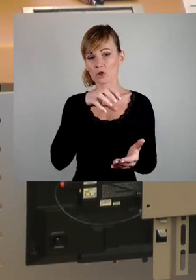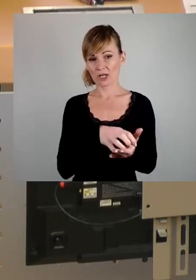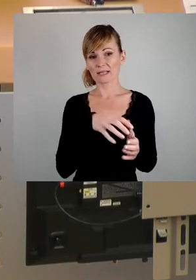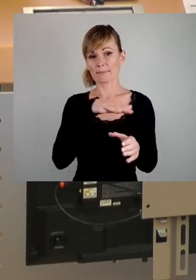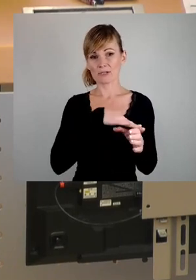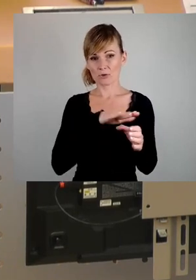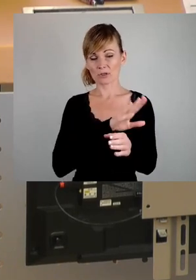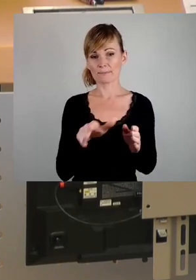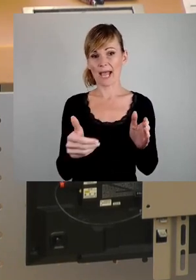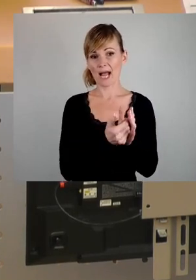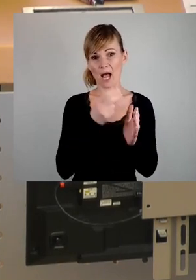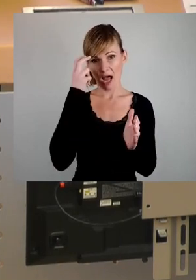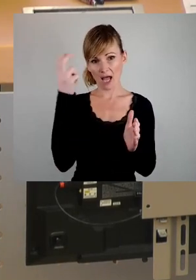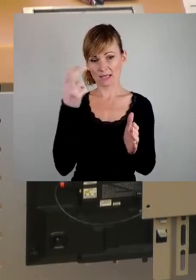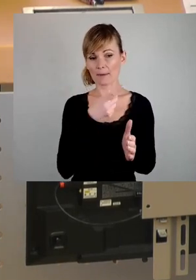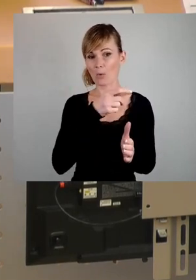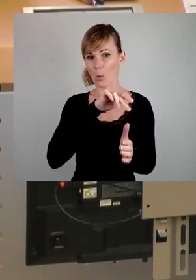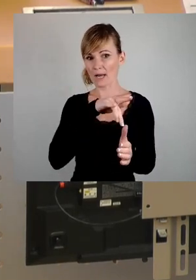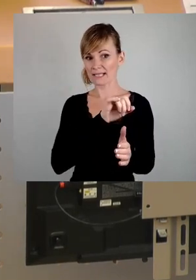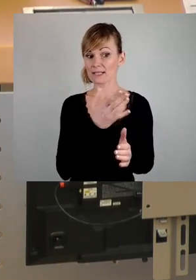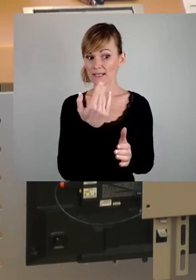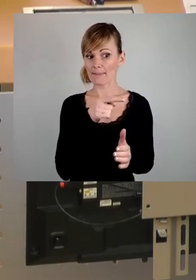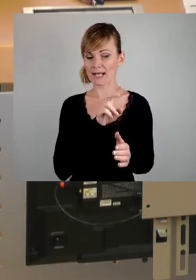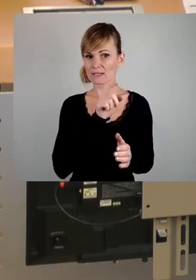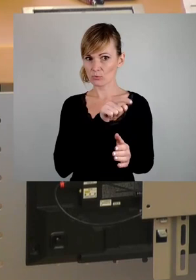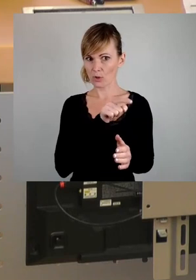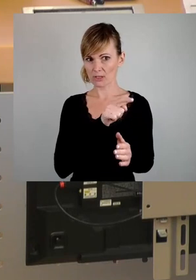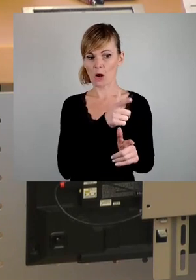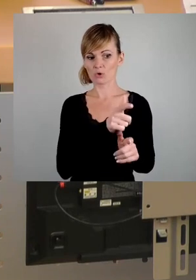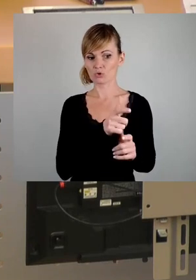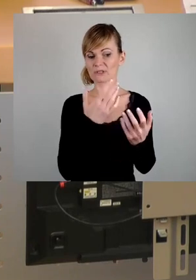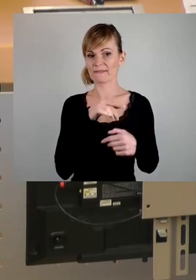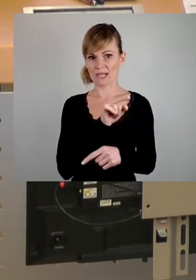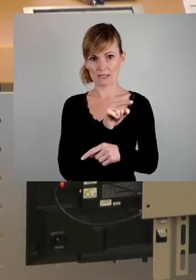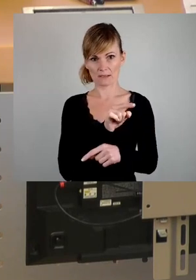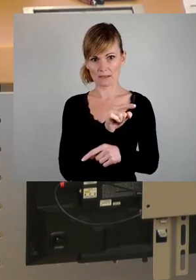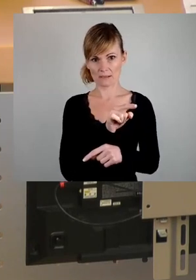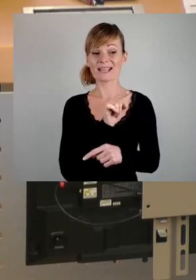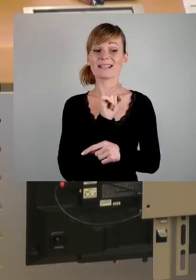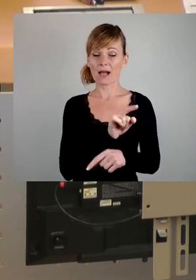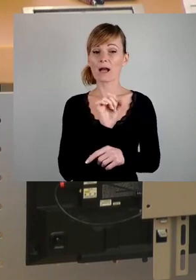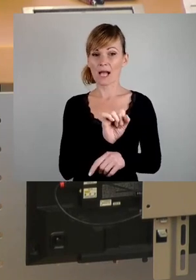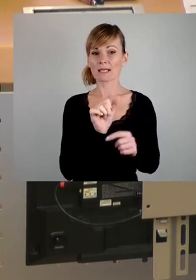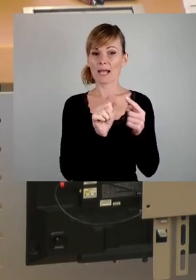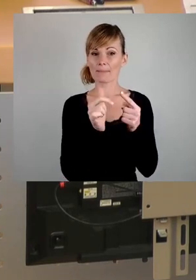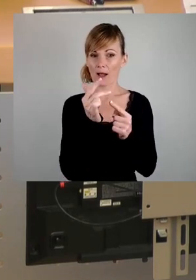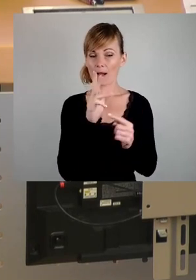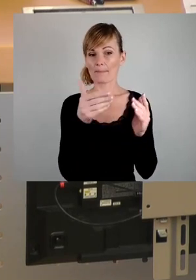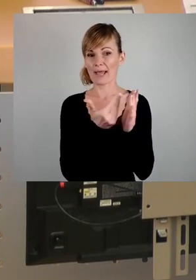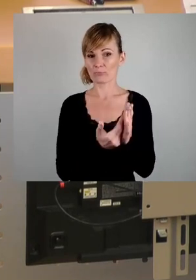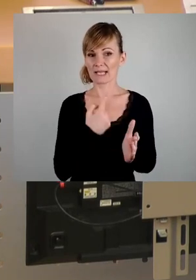ich in dem Ausschuss mit gewesen und kann natürlich ein paar Beispiele sagen. Und ich fasse mich da auch ganz